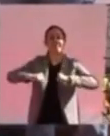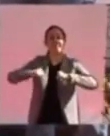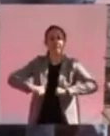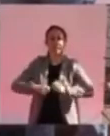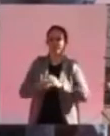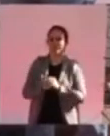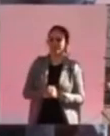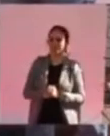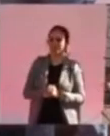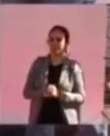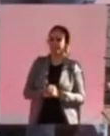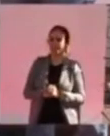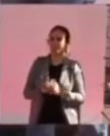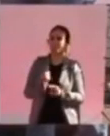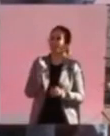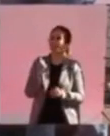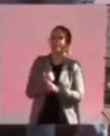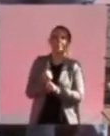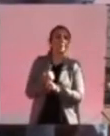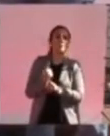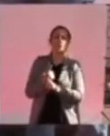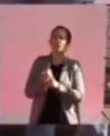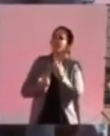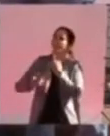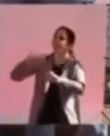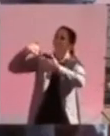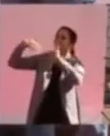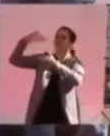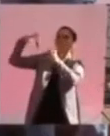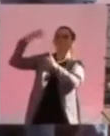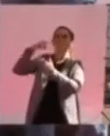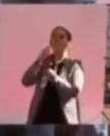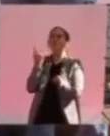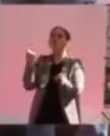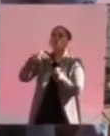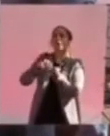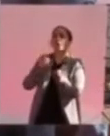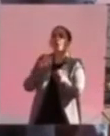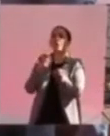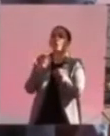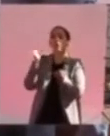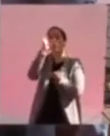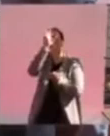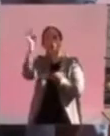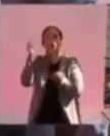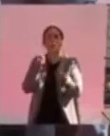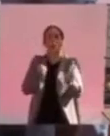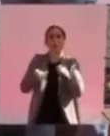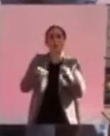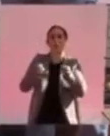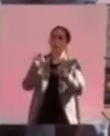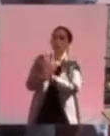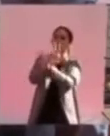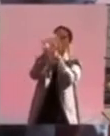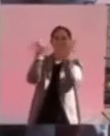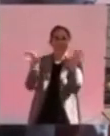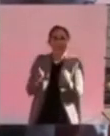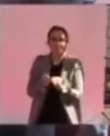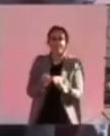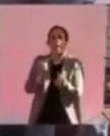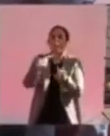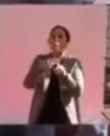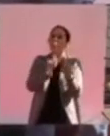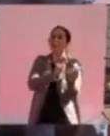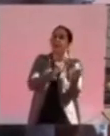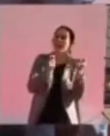necessario recuperare una visione organizzativa e gestionale complessiva unitaria ed uniforme che si sviluppi in modo